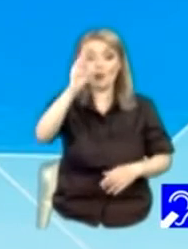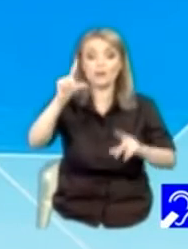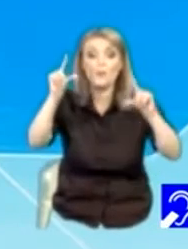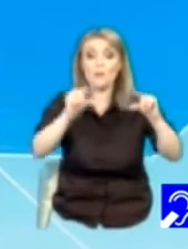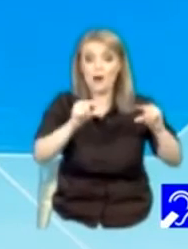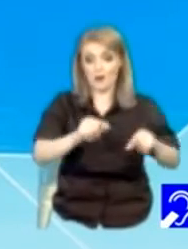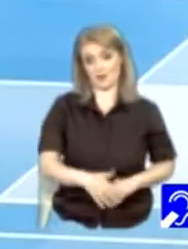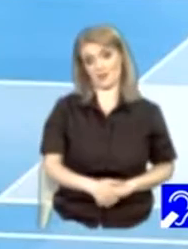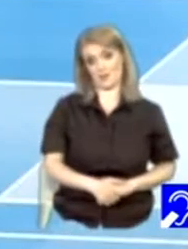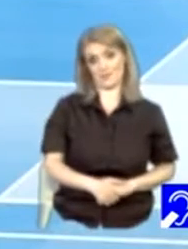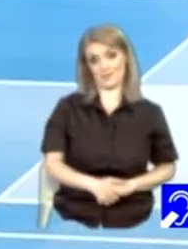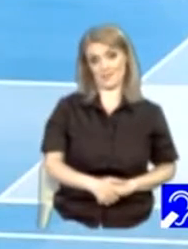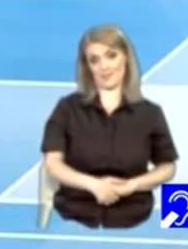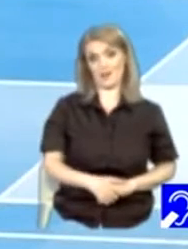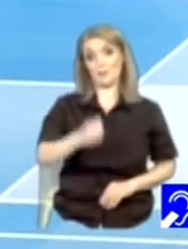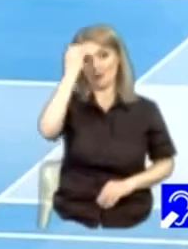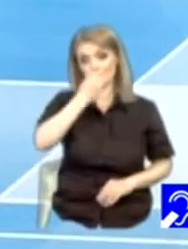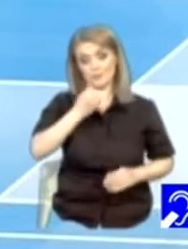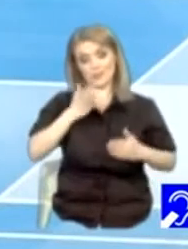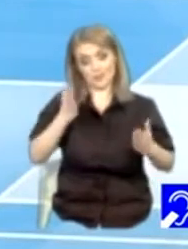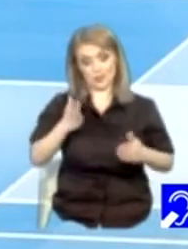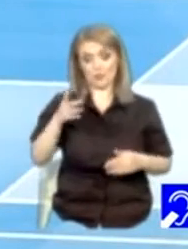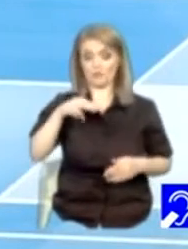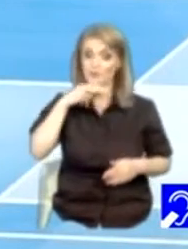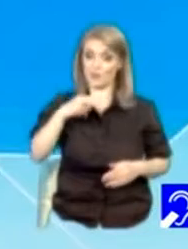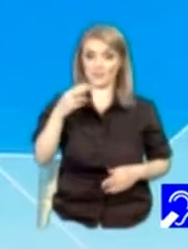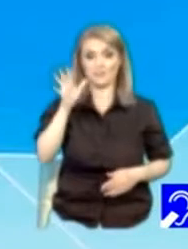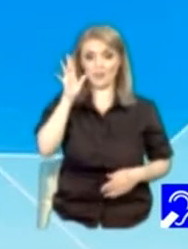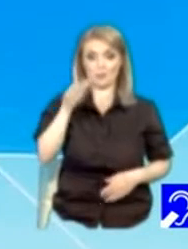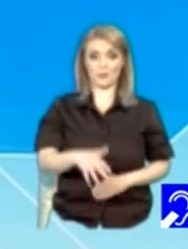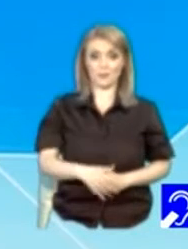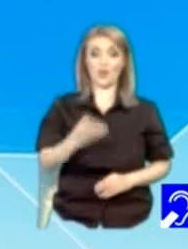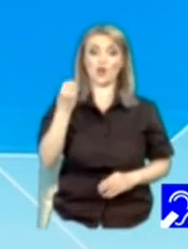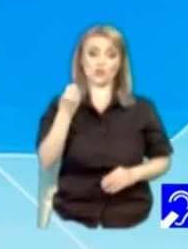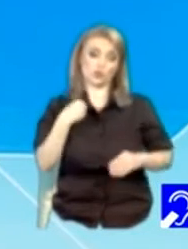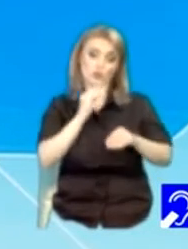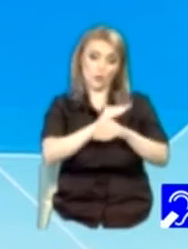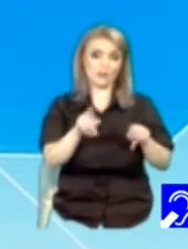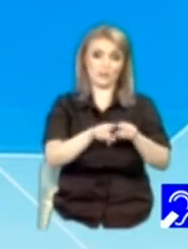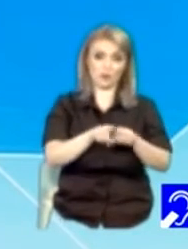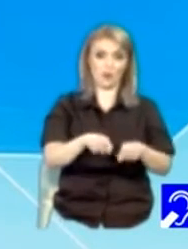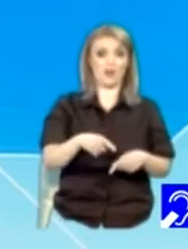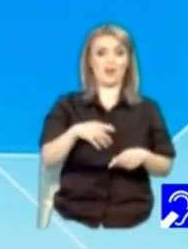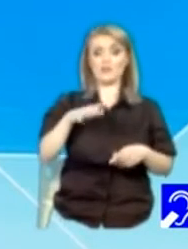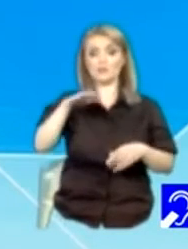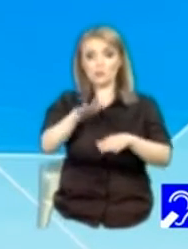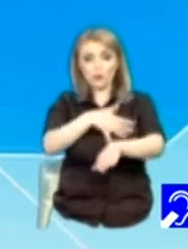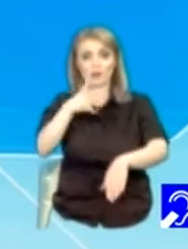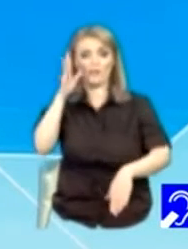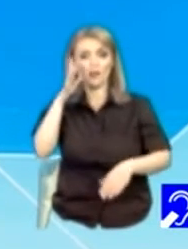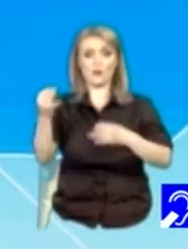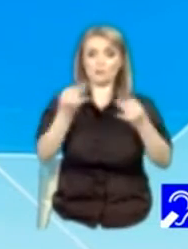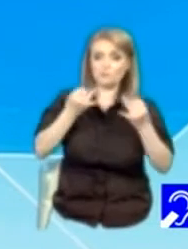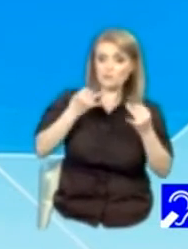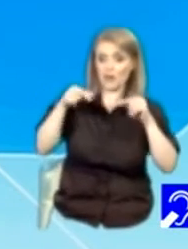combatem mulțumesc, problemele majore ale timp. Cetățenilor. Și aș vrea să vă spun o chestiune. Atâta timp se discută în